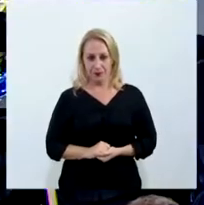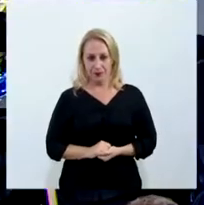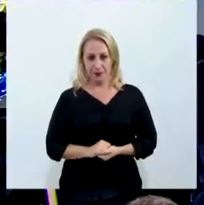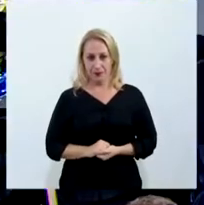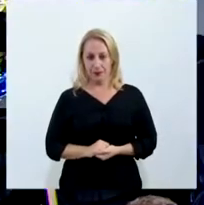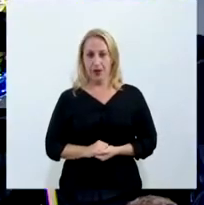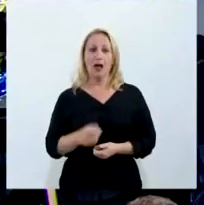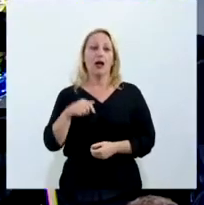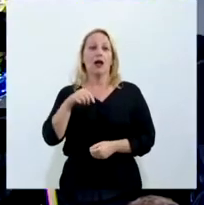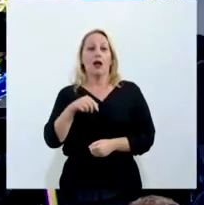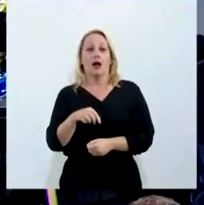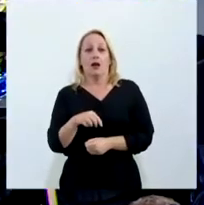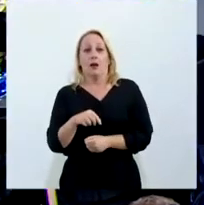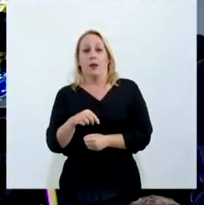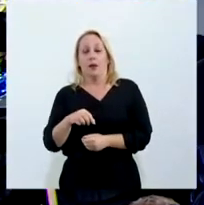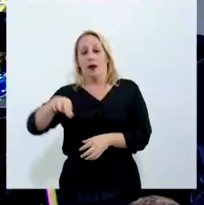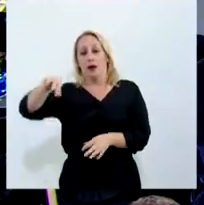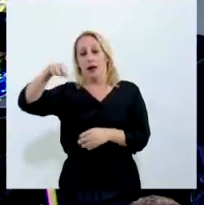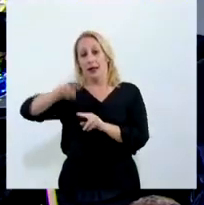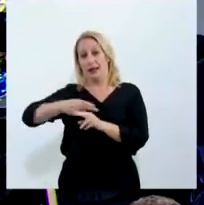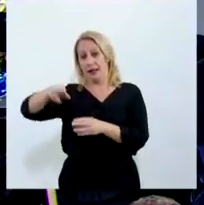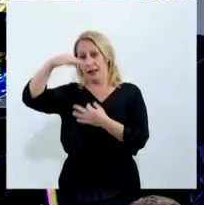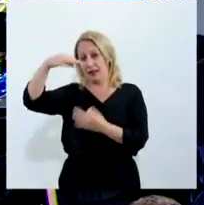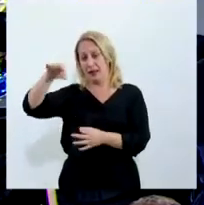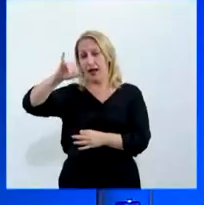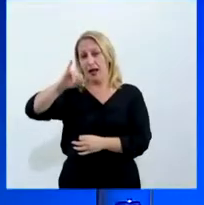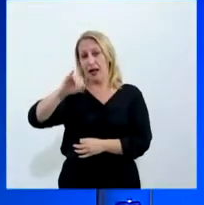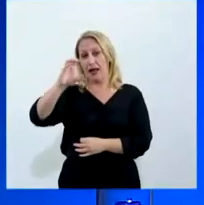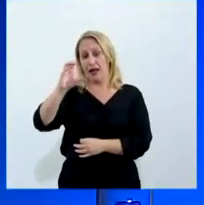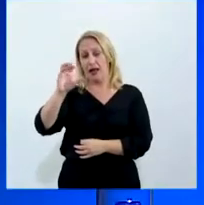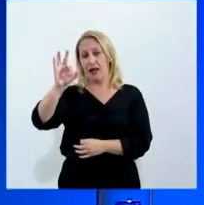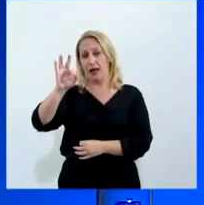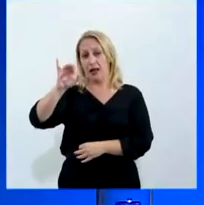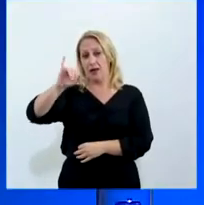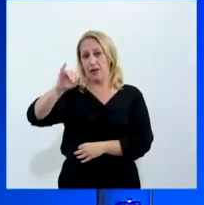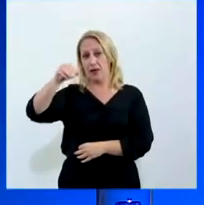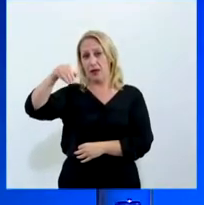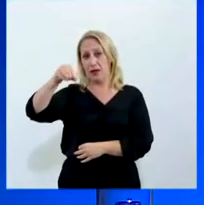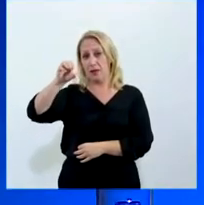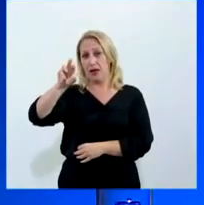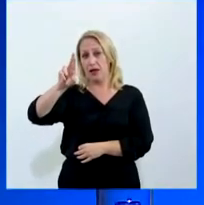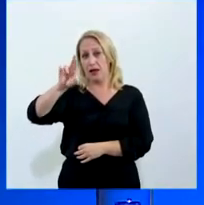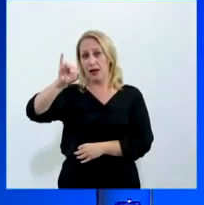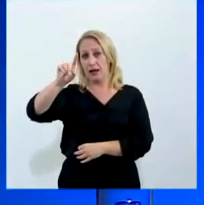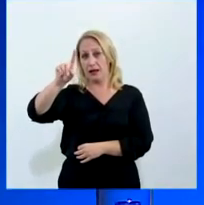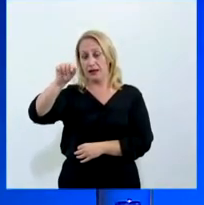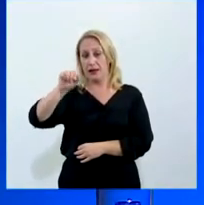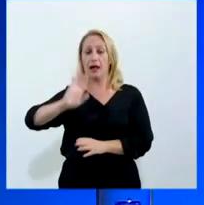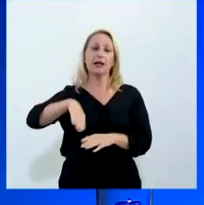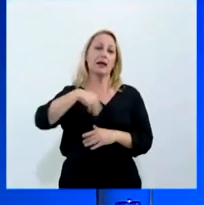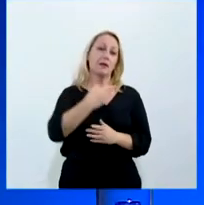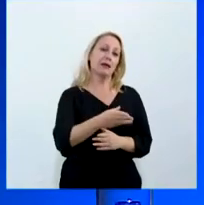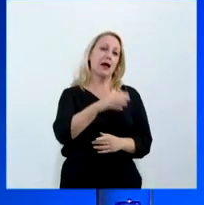Ο Άγγελος Μόσκοβας από το aefemerida.gr και ακολουθεί η Αλεξάνδρα Καημένου από τα Παραπολιτικά.